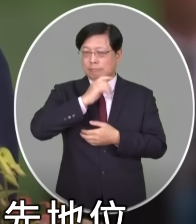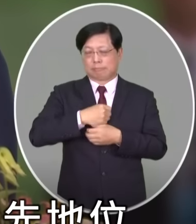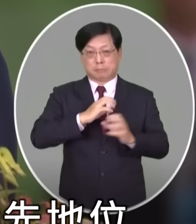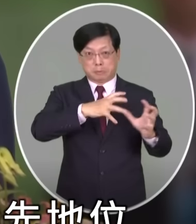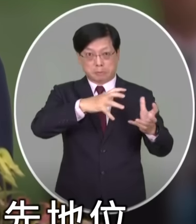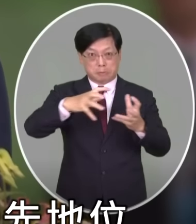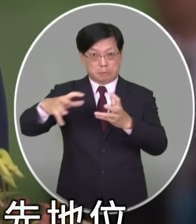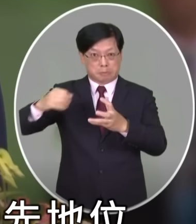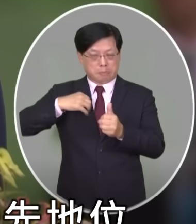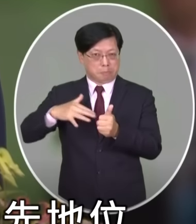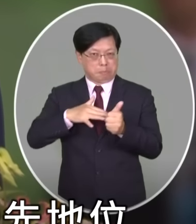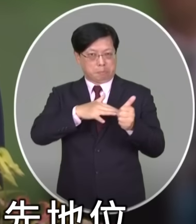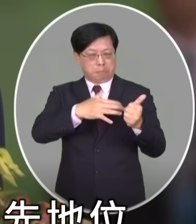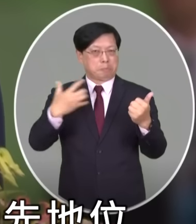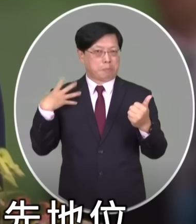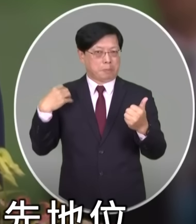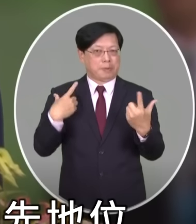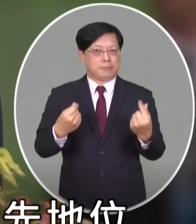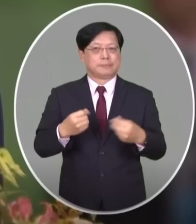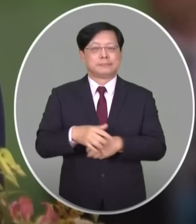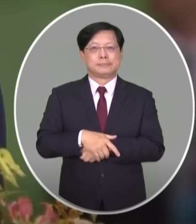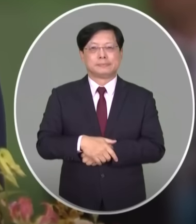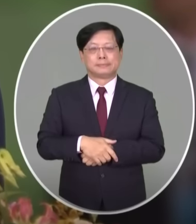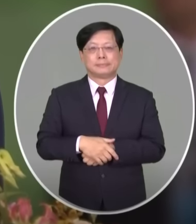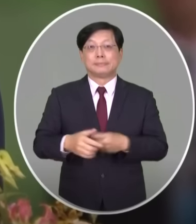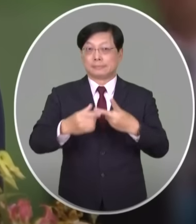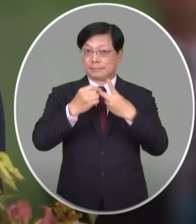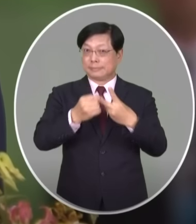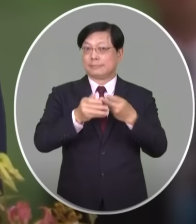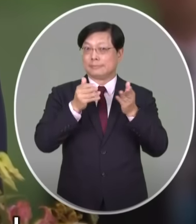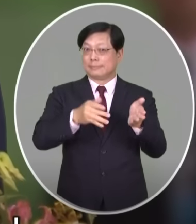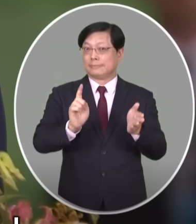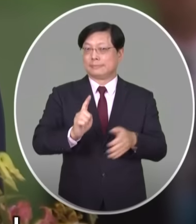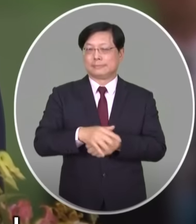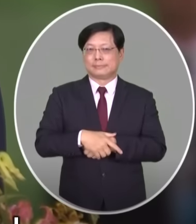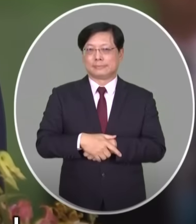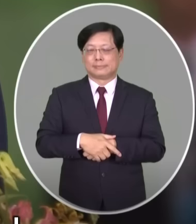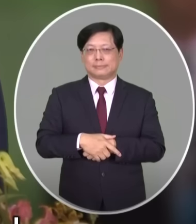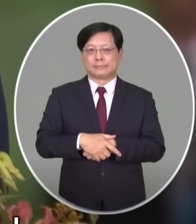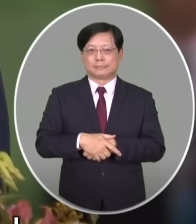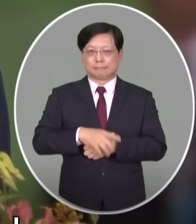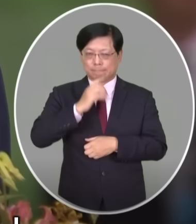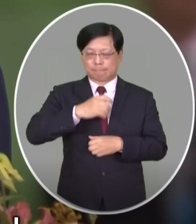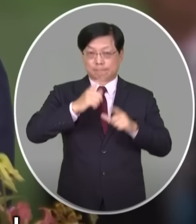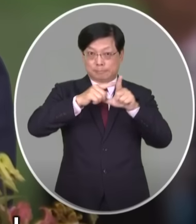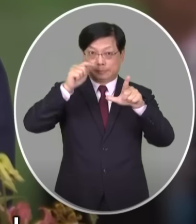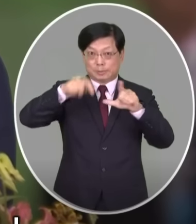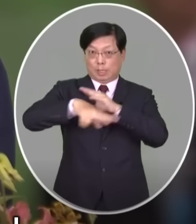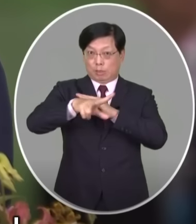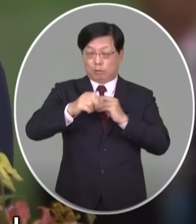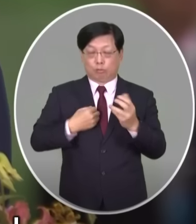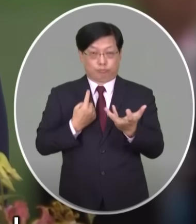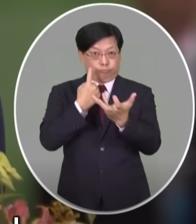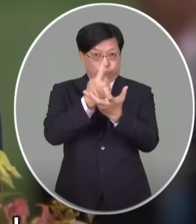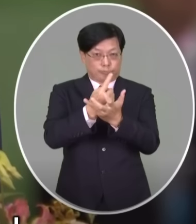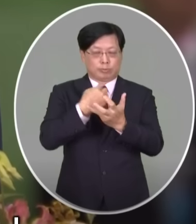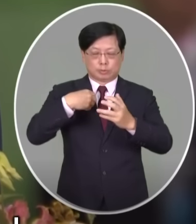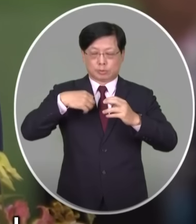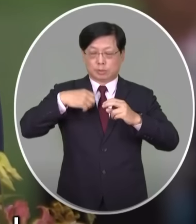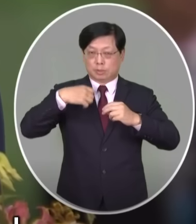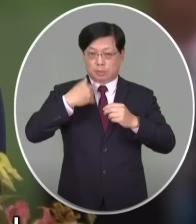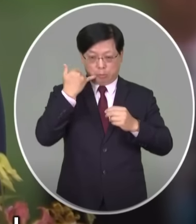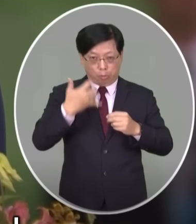的领先地位。第二个方向是竞逐太空，探索海